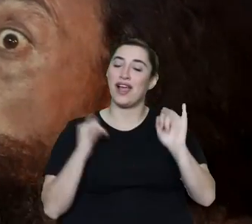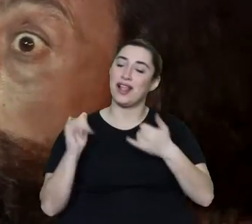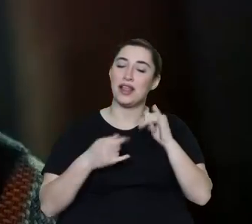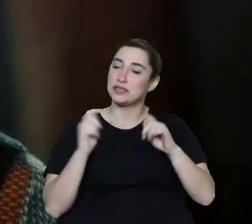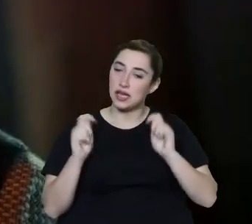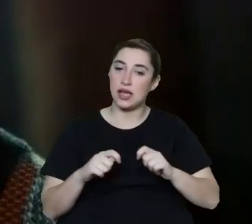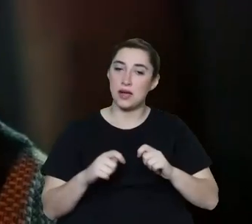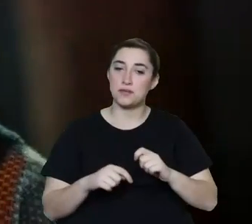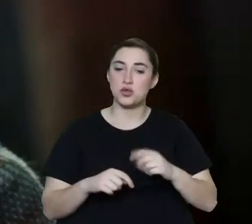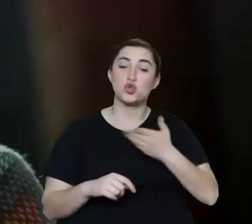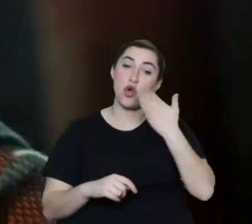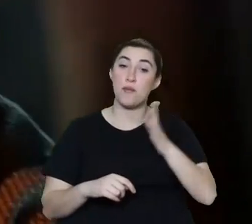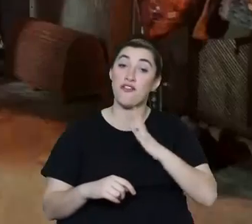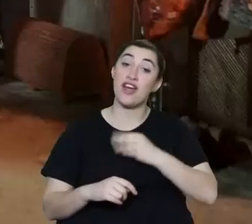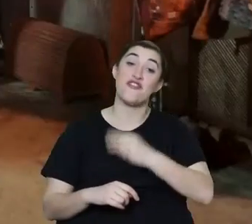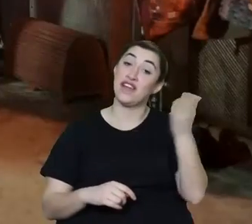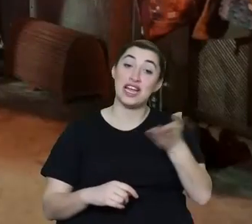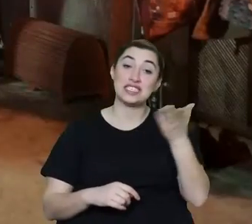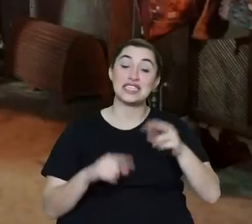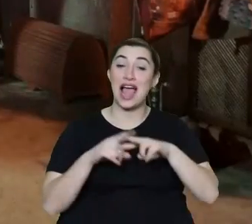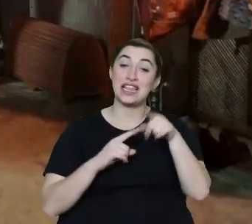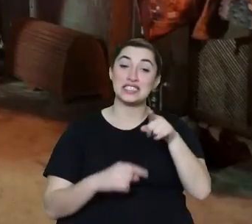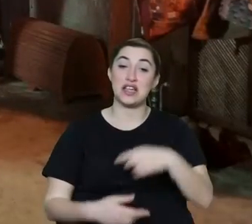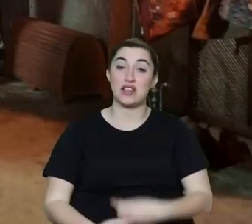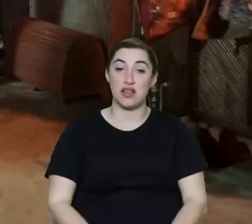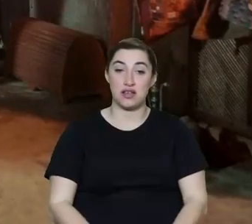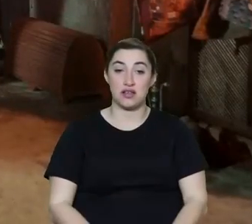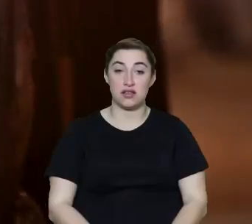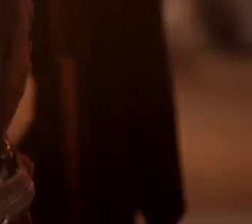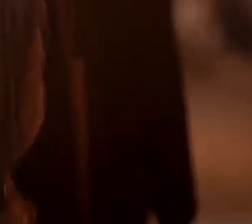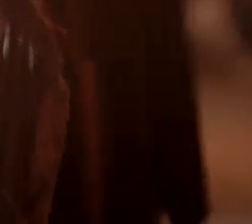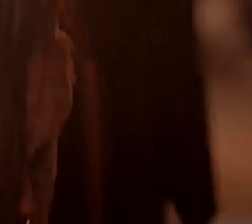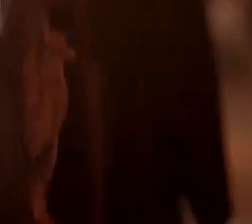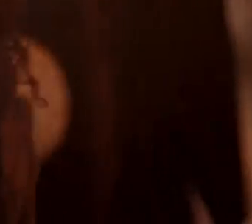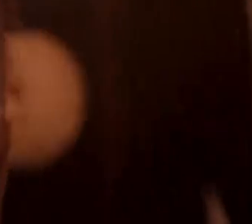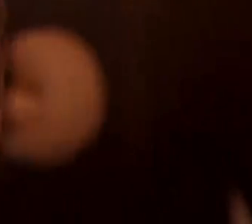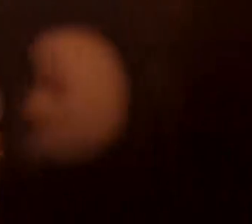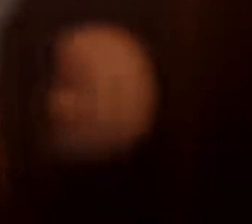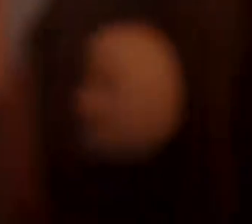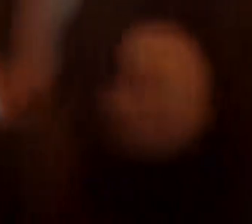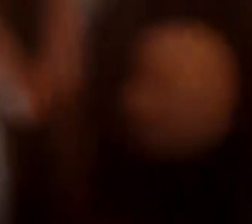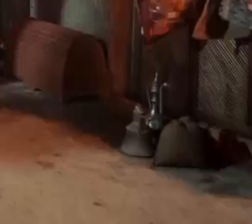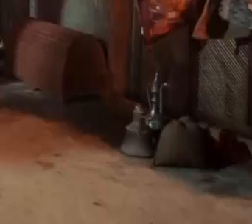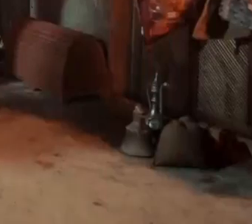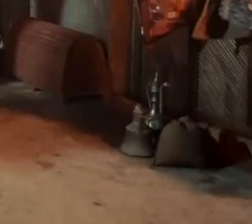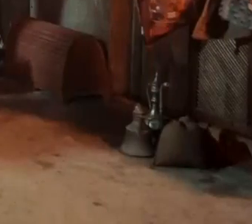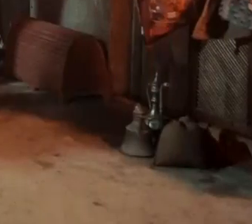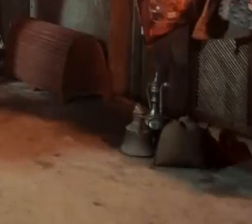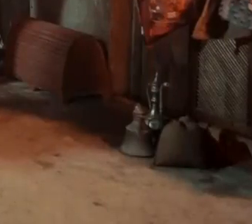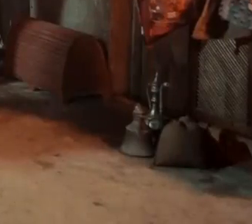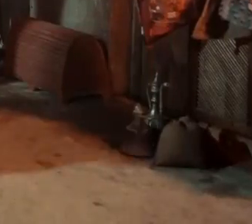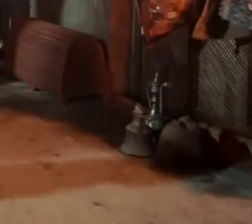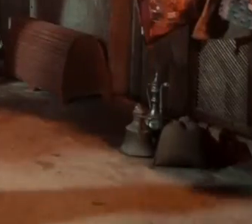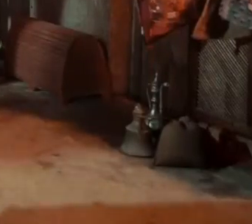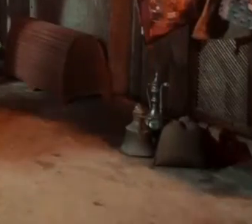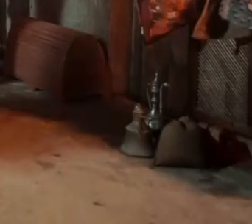eğlen biraz. Var çorba versin istersen Ali Taygu sana. Aynalı dergahın içine girilen kapıya ilerliyor. Ali Taygu